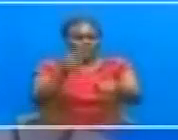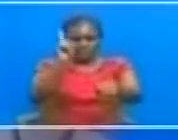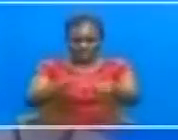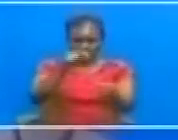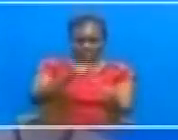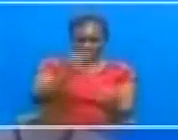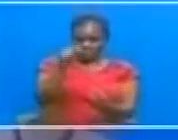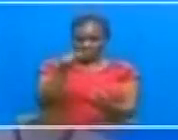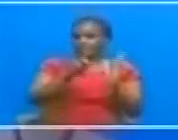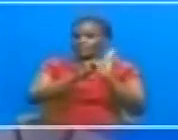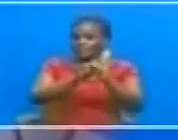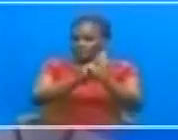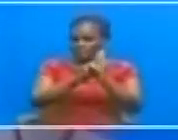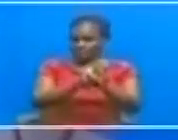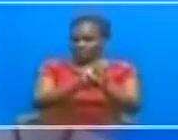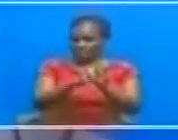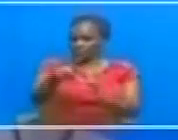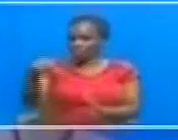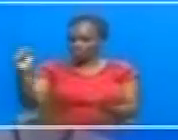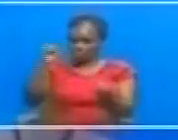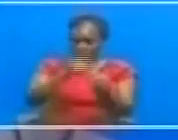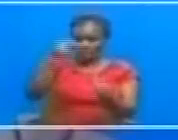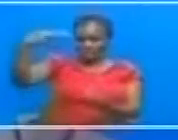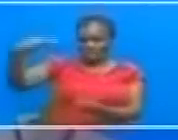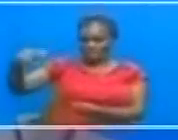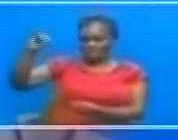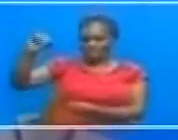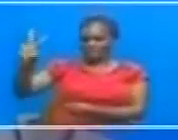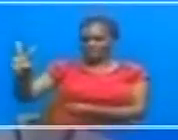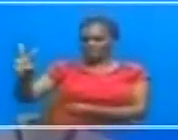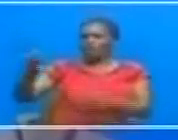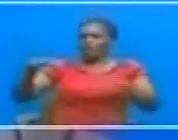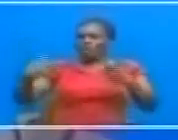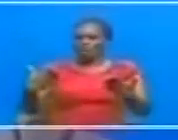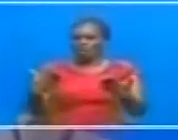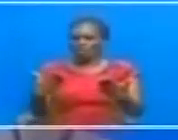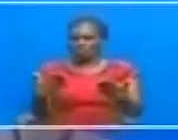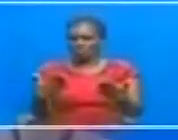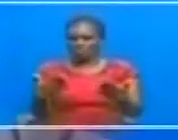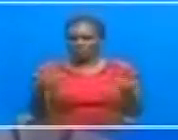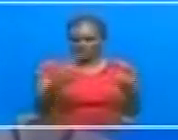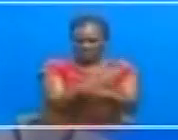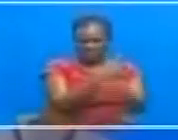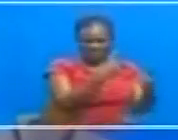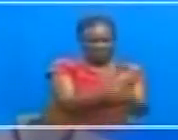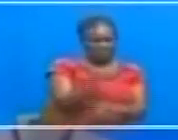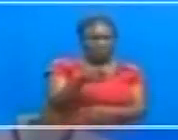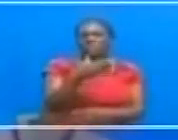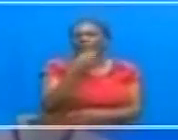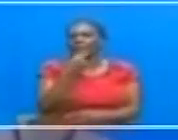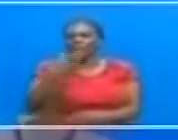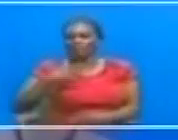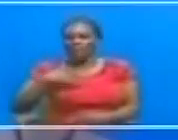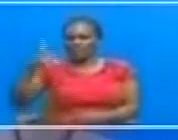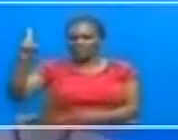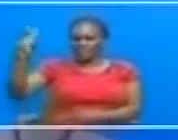for example, wakati tunaona mambo ya ukimwi, tunaona mambo ya mvutano, wakati mwingine wanasema huyu ni baba ya mtoto wangu ama